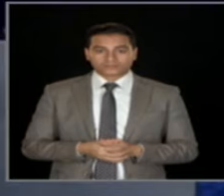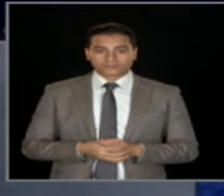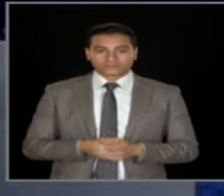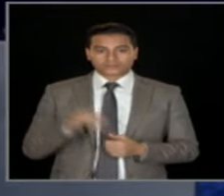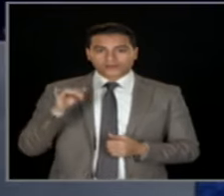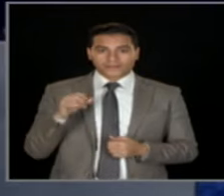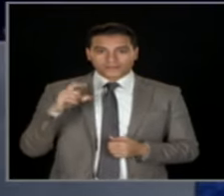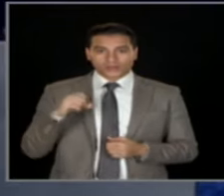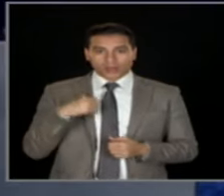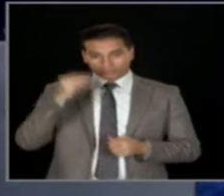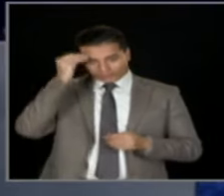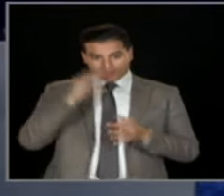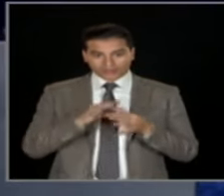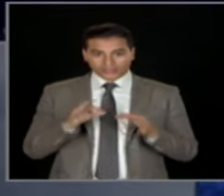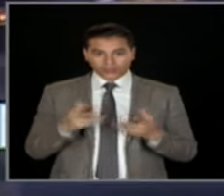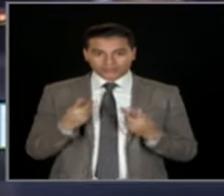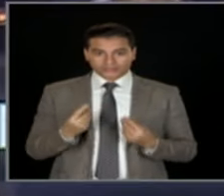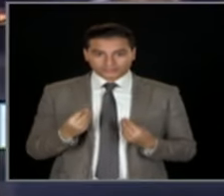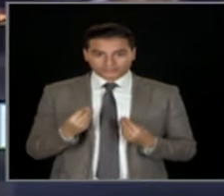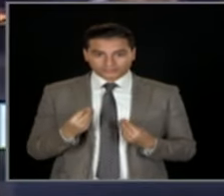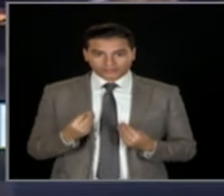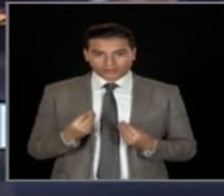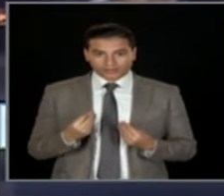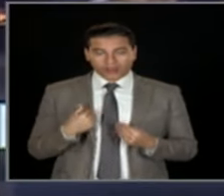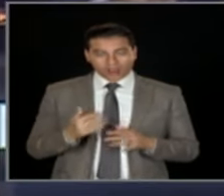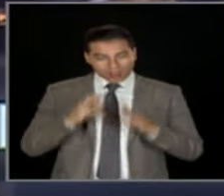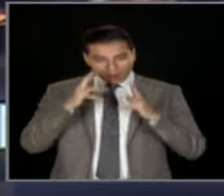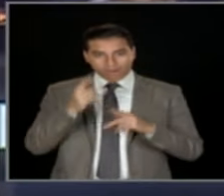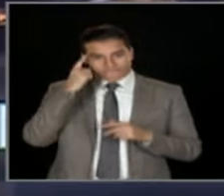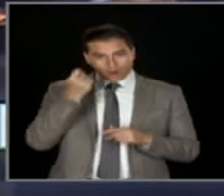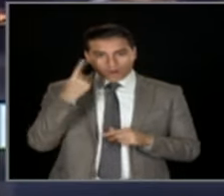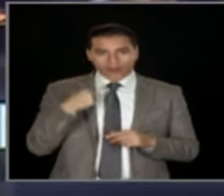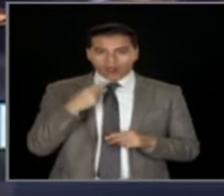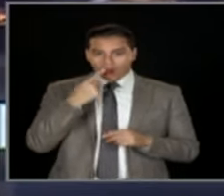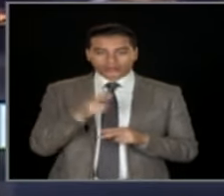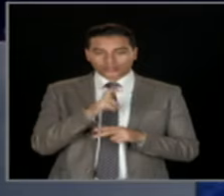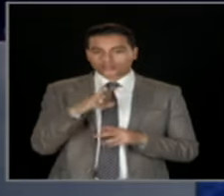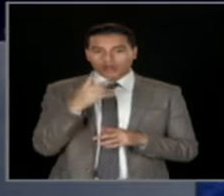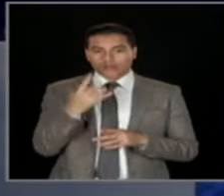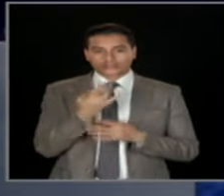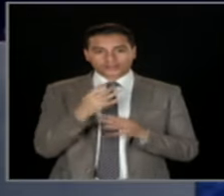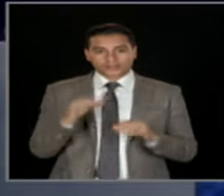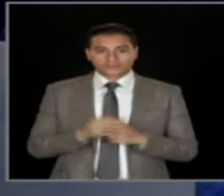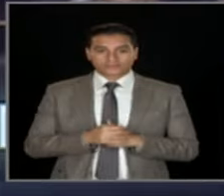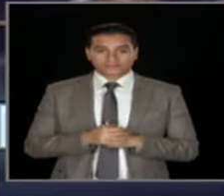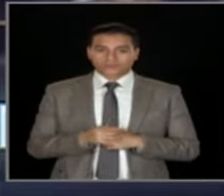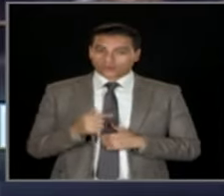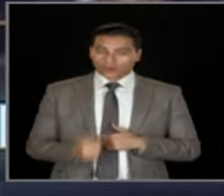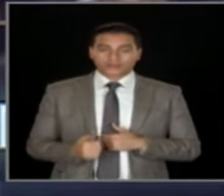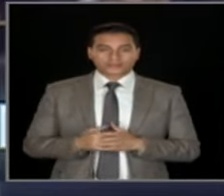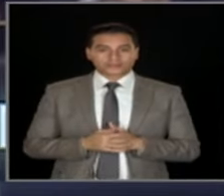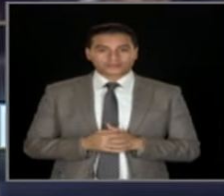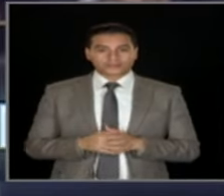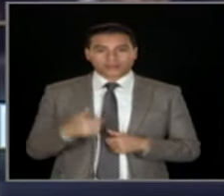ازيك يا ميدو؟ عايز تعرف ايه اللي حصل ولا لا؟ هقول لك معلومه واحده بس. انا قلت ال 10 اسئله كاملين. ده شيء كويس.